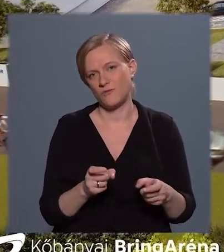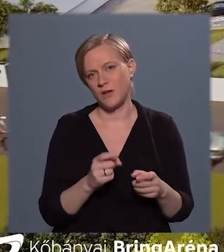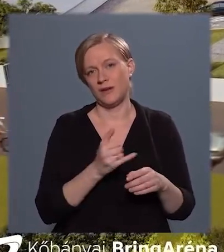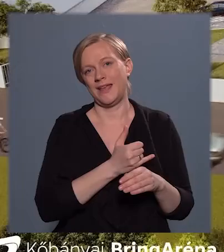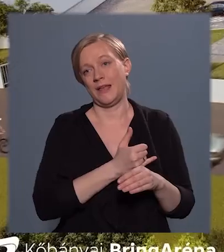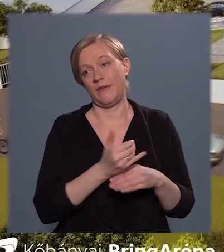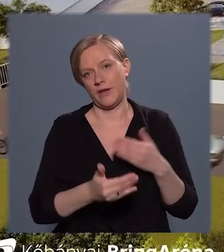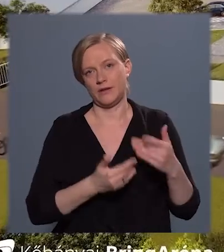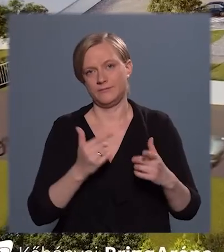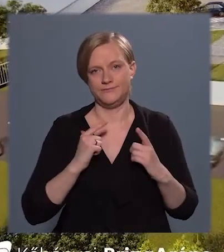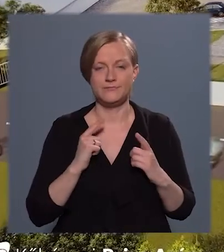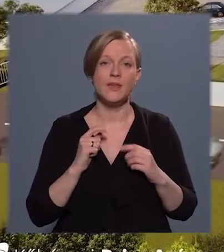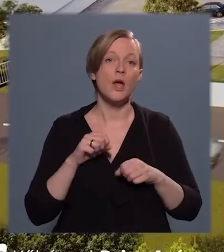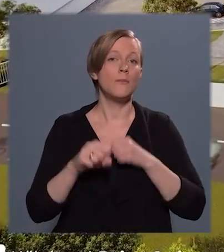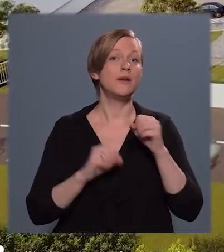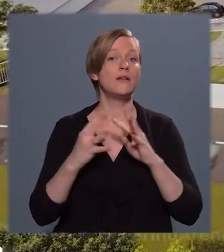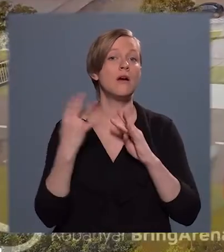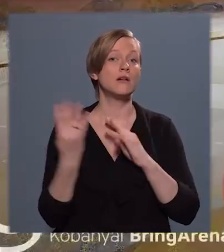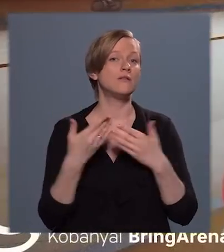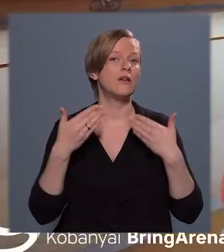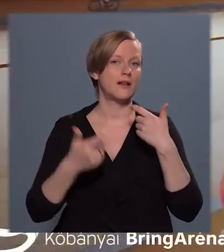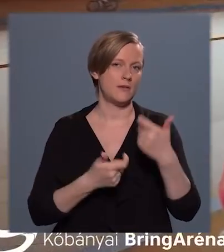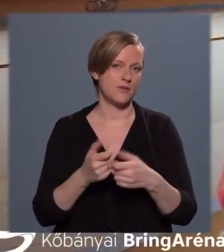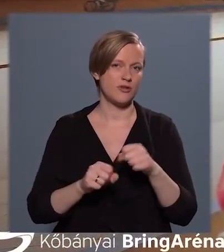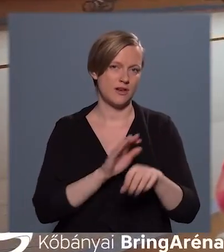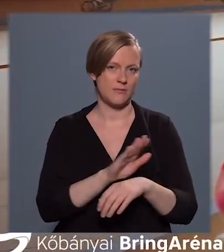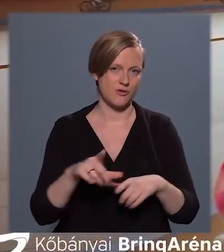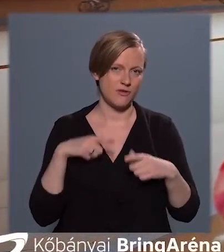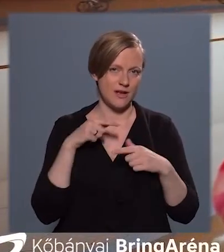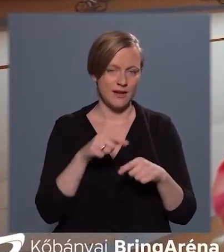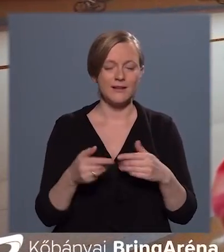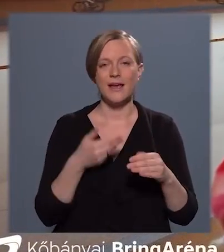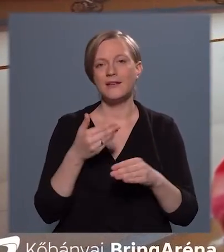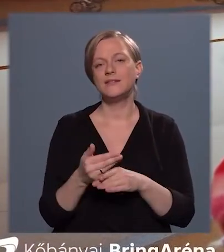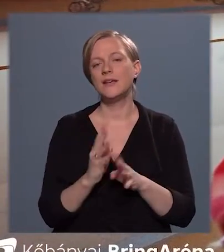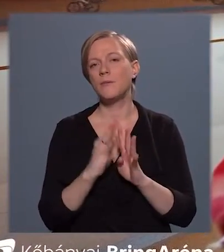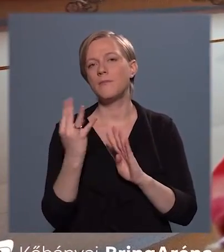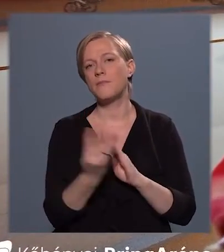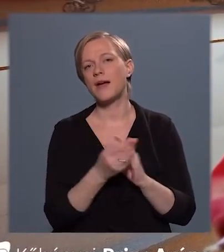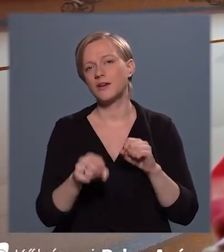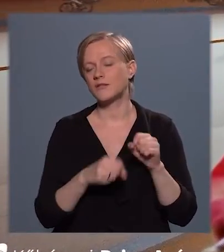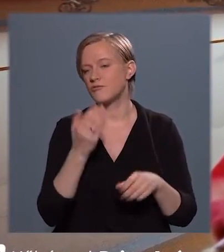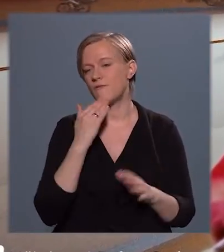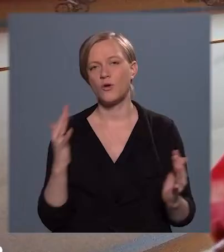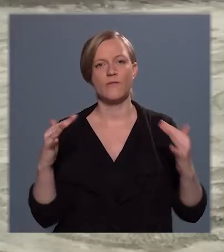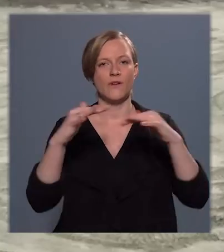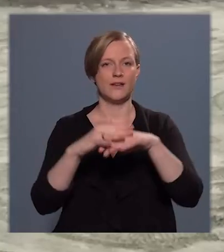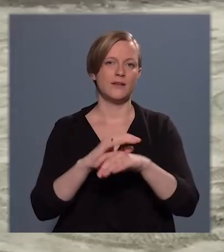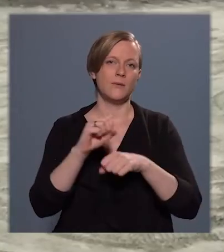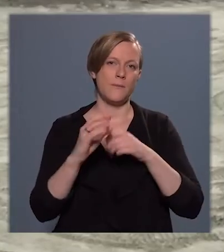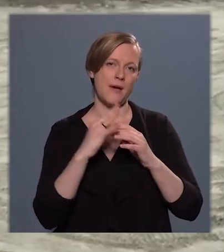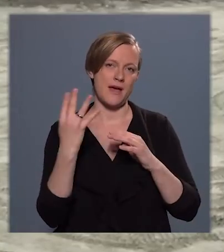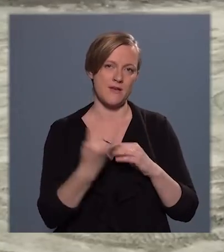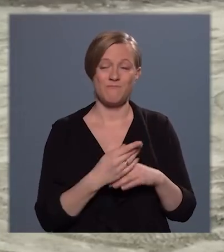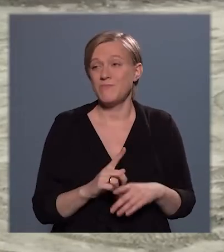Arena nagy lépés a kerékpárosok életében, ugyanis eddig a pályakerékpárosoknak nem volt fedett pályája Magyarországon. Nem, az